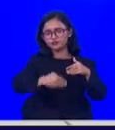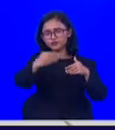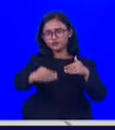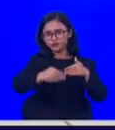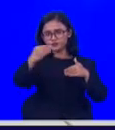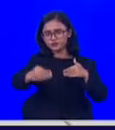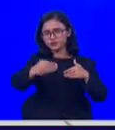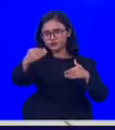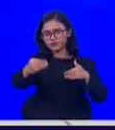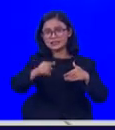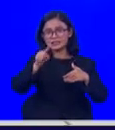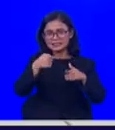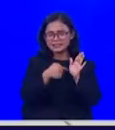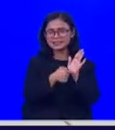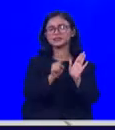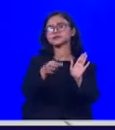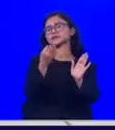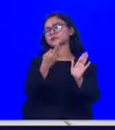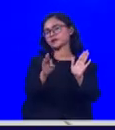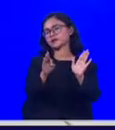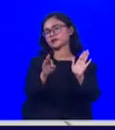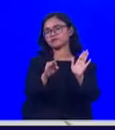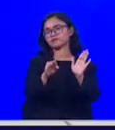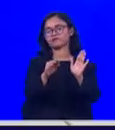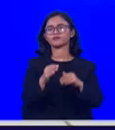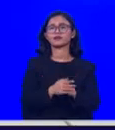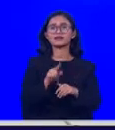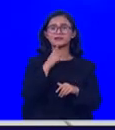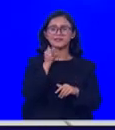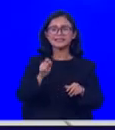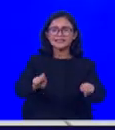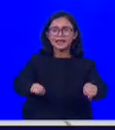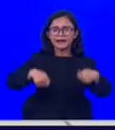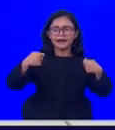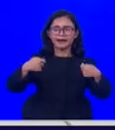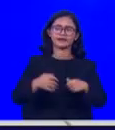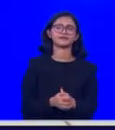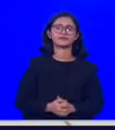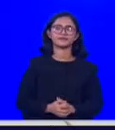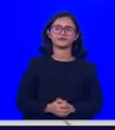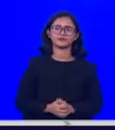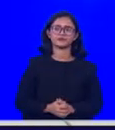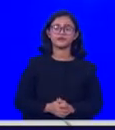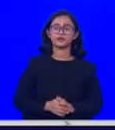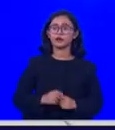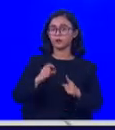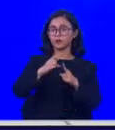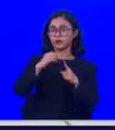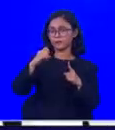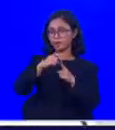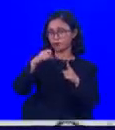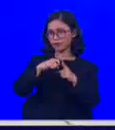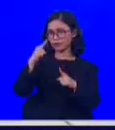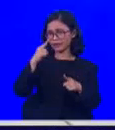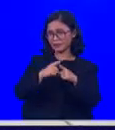sekali pakai yang begitu canggih seperti ini. Lihat, bentuknya kayak celana. Dan dengan adanya popok sekali pakai ini